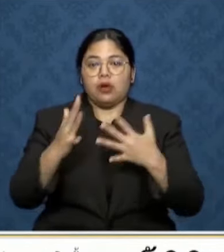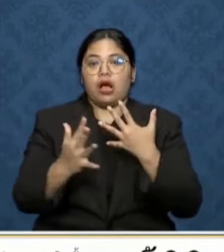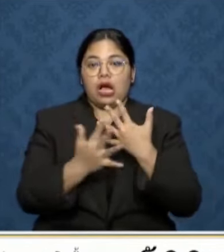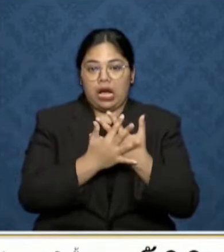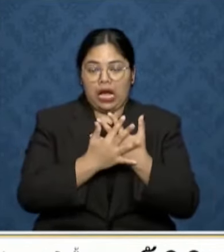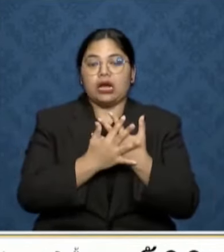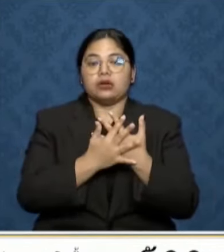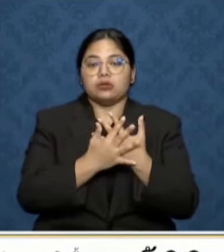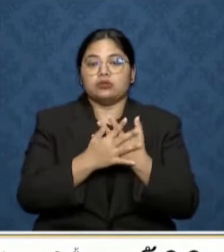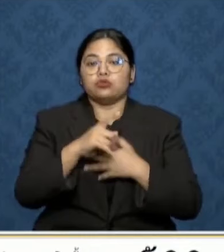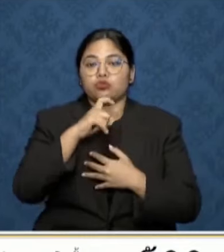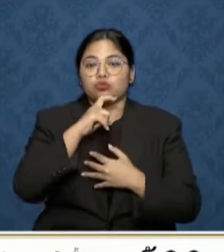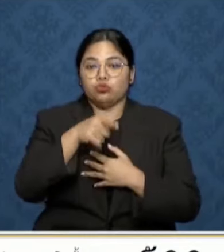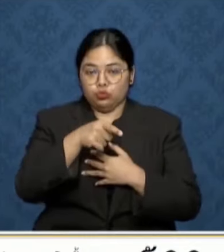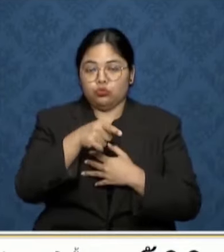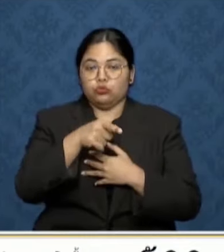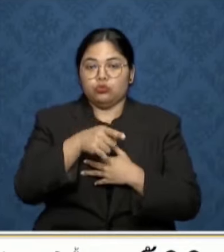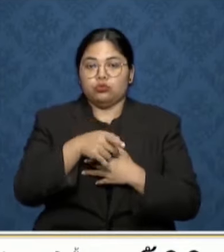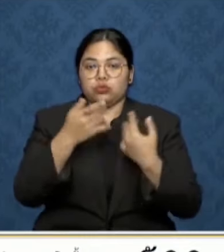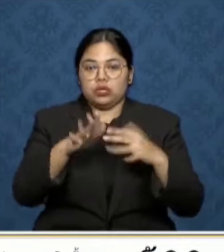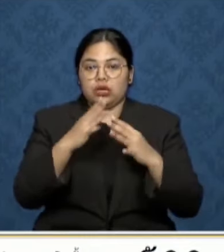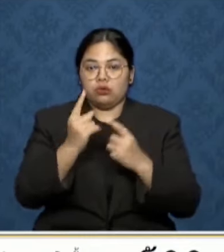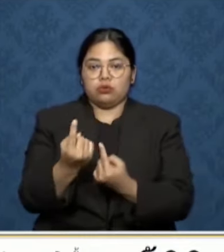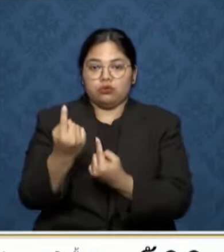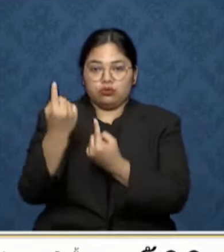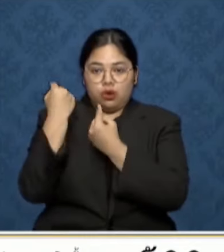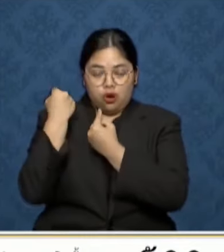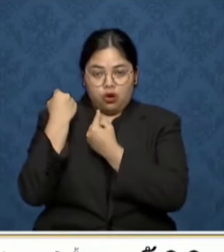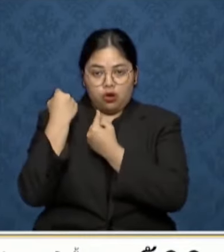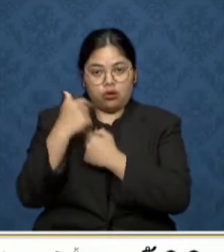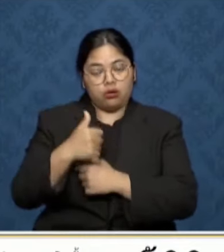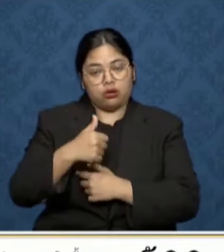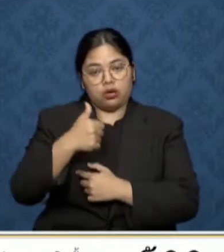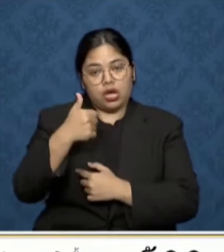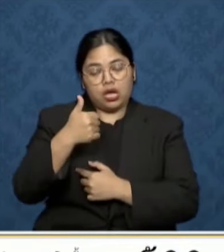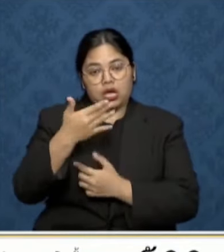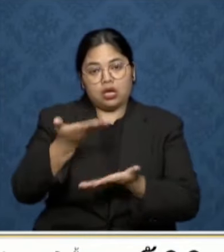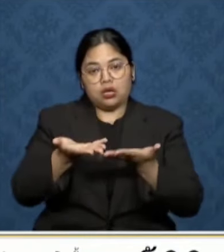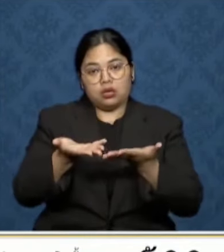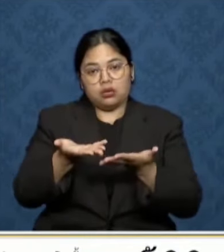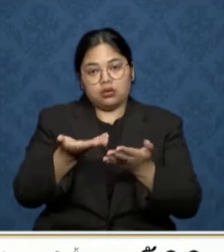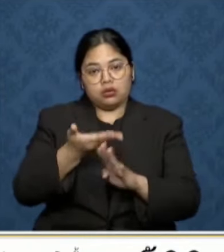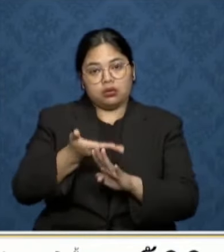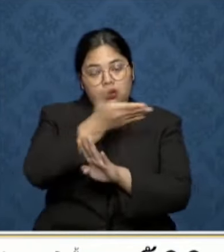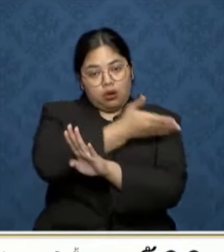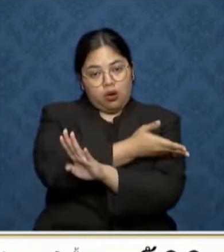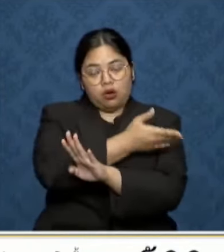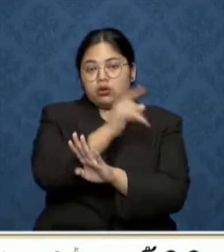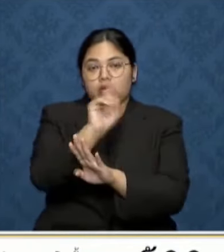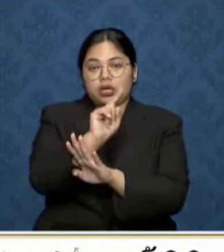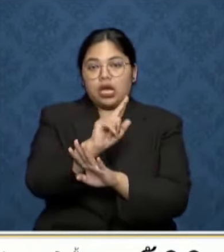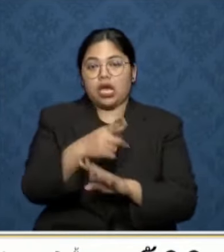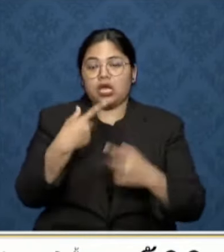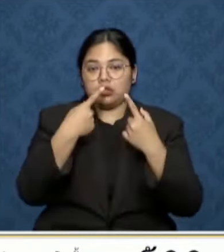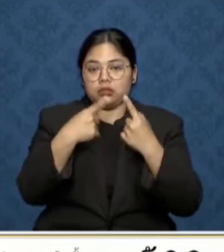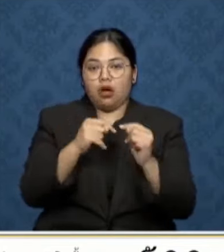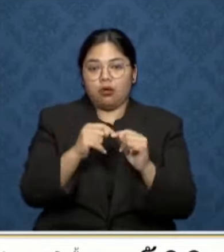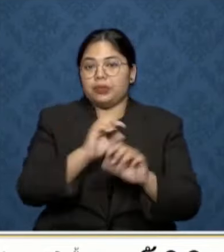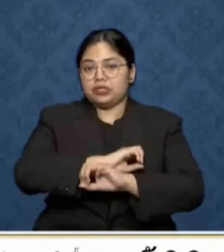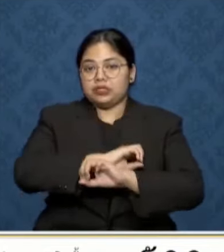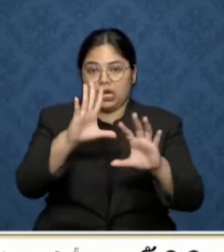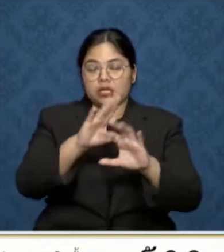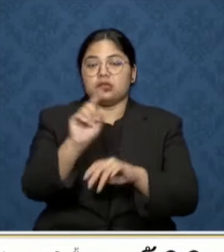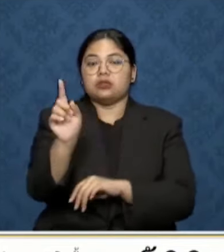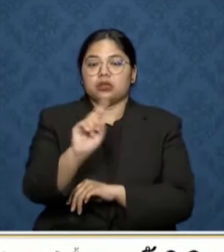ตองขังอยู่หรือสามารถย้อน ขุดไปก่อน ที่จะเข้ามาต้องขังได้อัี้ตอบใหชาร์จเพราะว่า